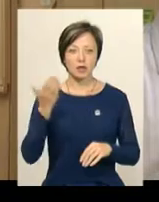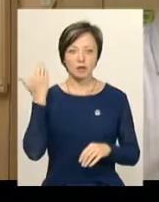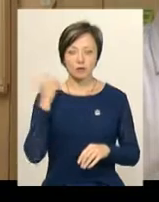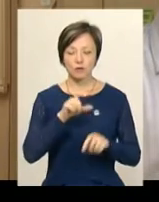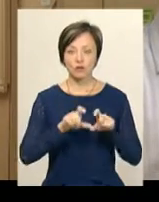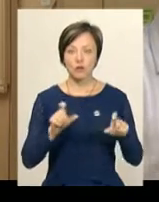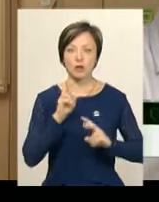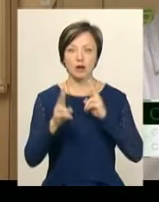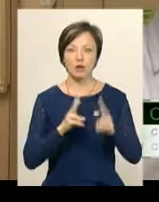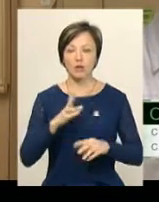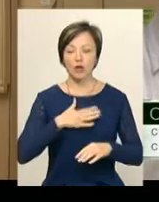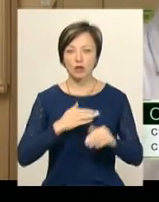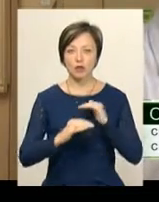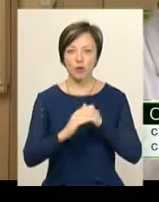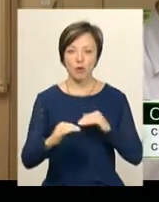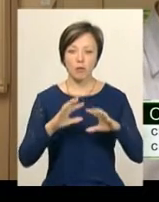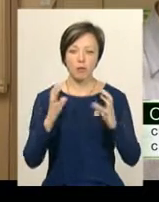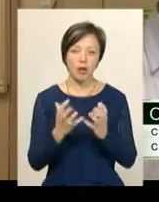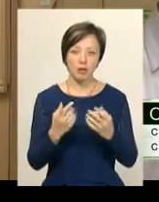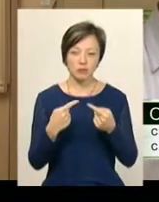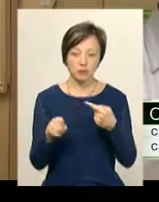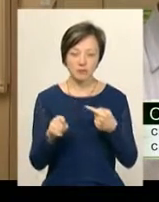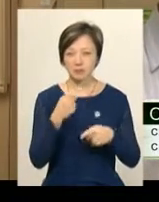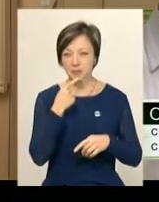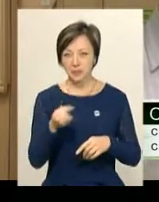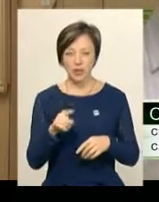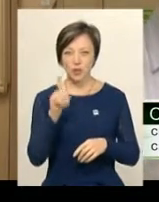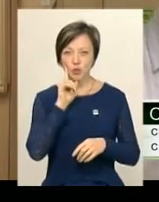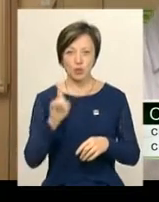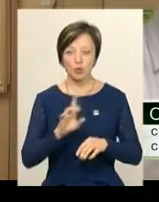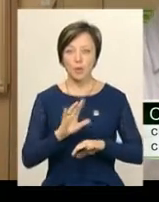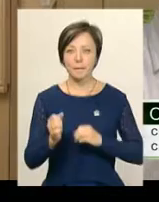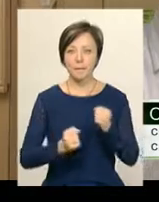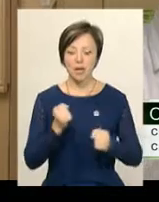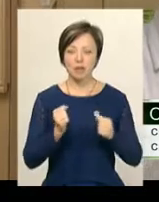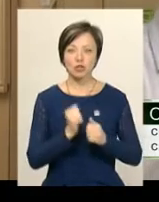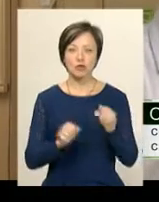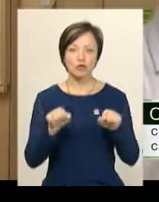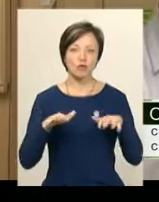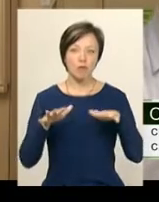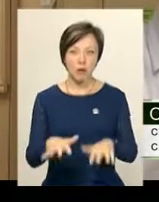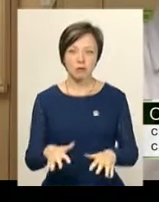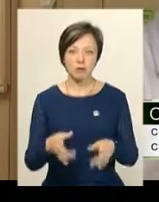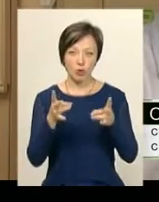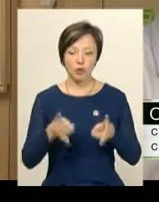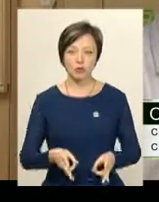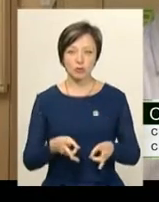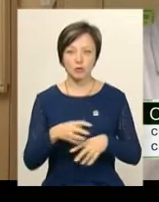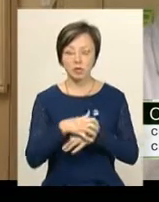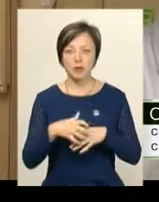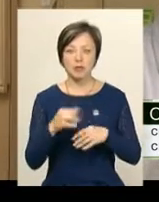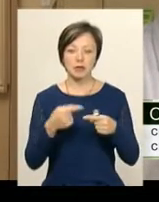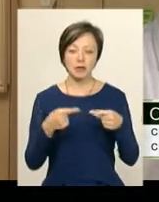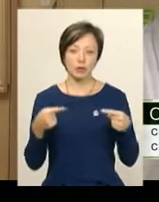нарікання стосовно нашого поля, що там м'яч не так котиться, там не дуже зручно бігати, часто можна впасти, покалічитись, подертись.